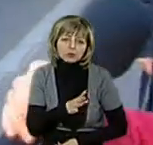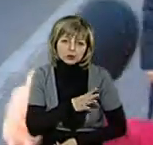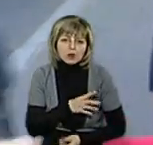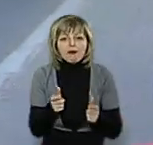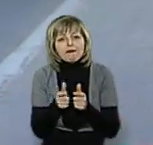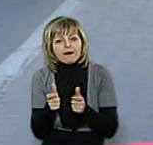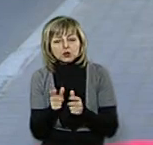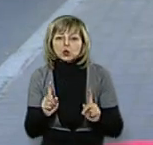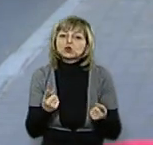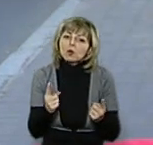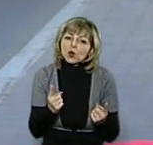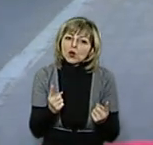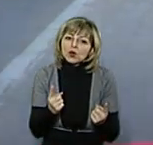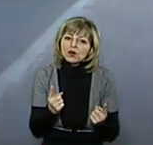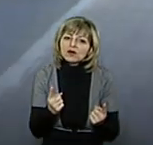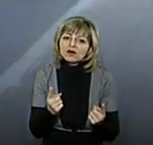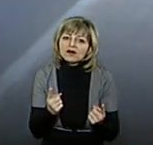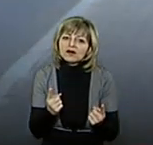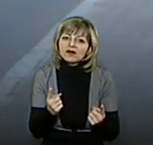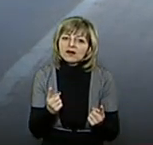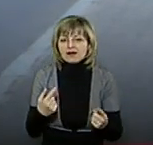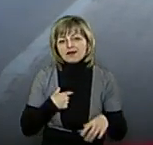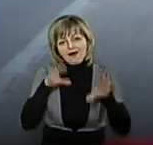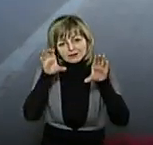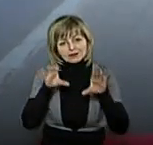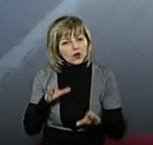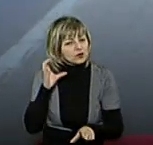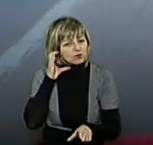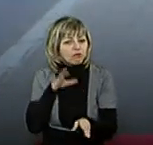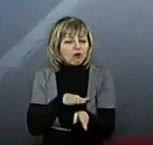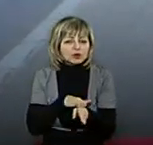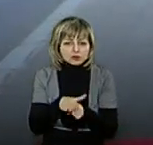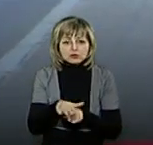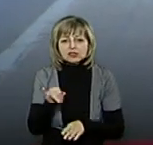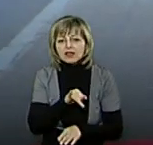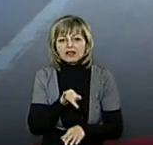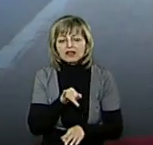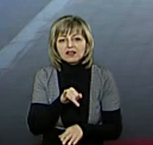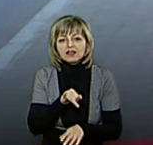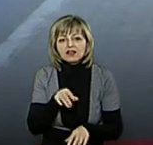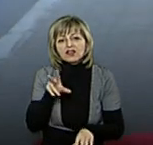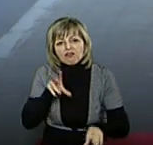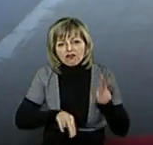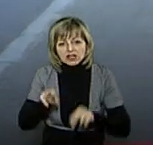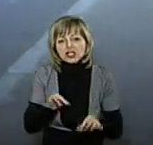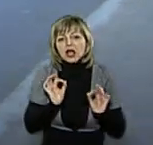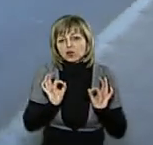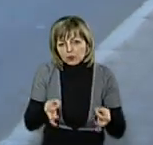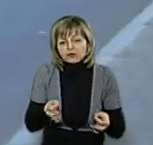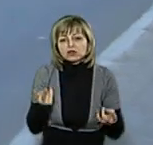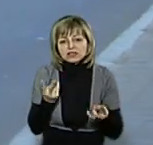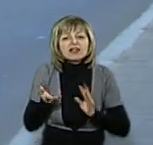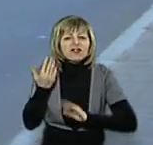Карткою. Чому? Ну, я законопослушна і я давно вважаю на правду, що це давно треба